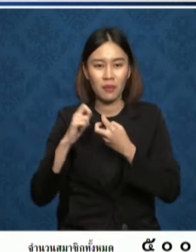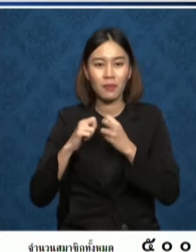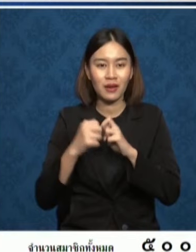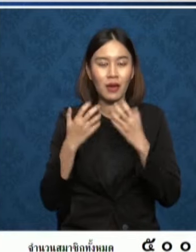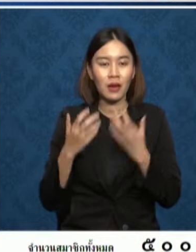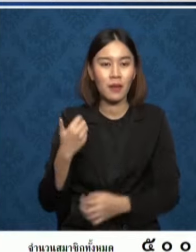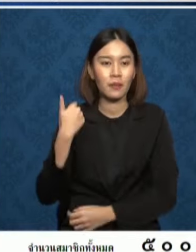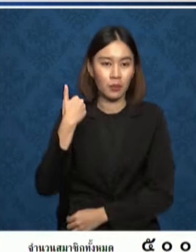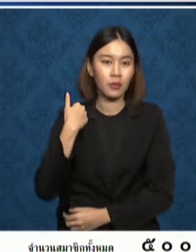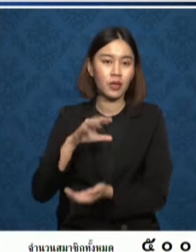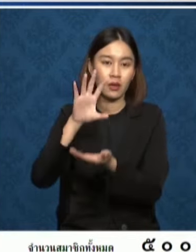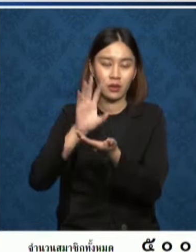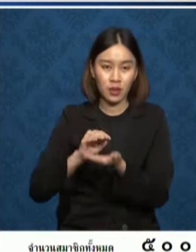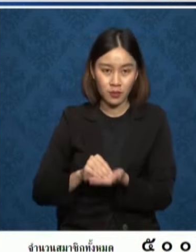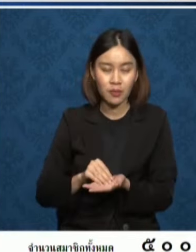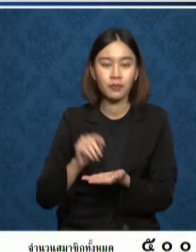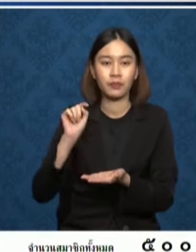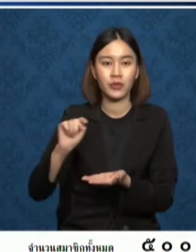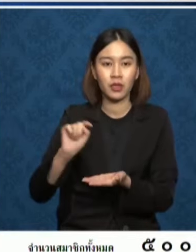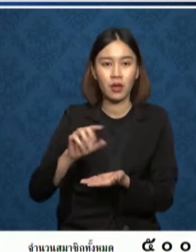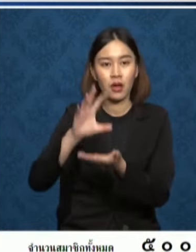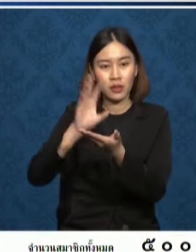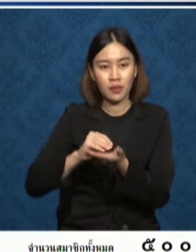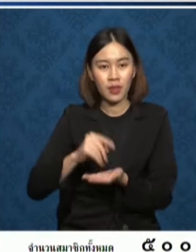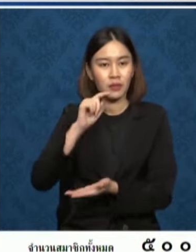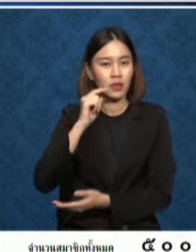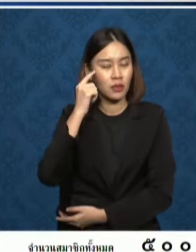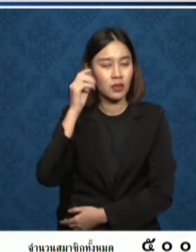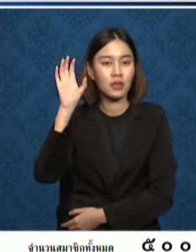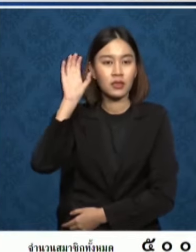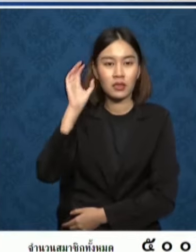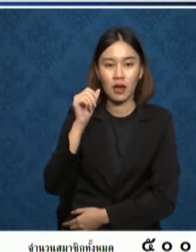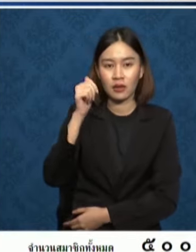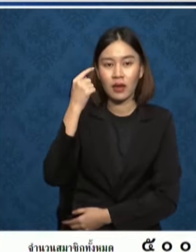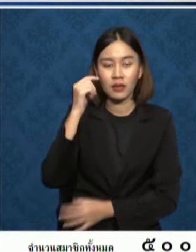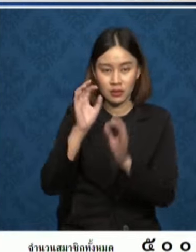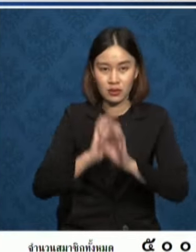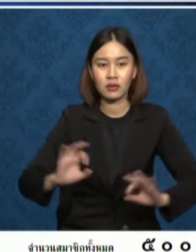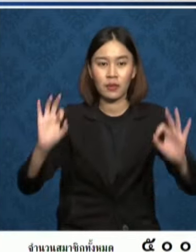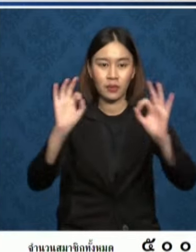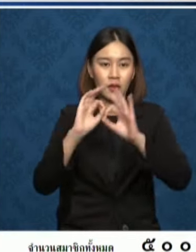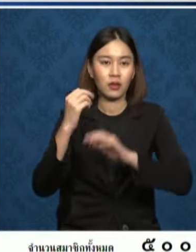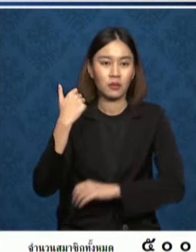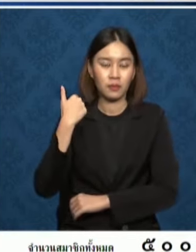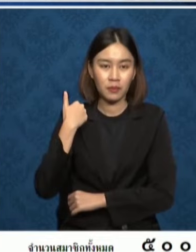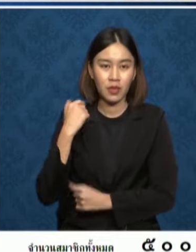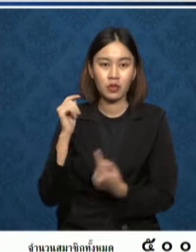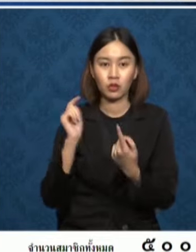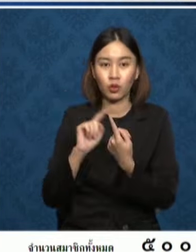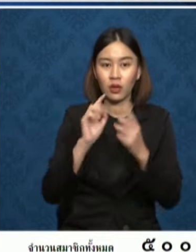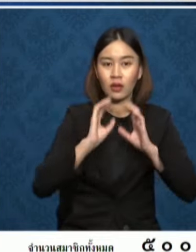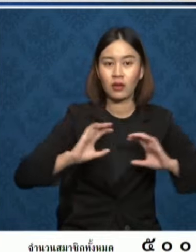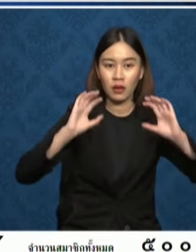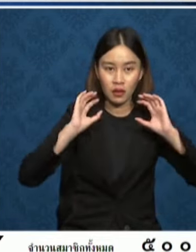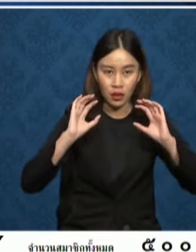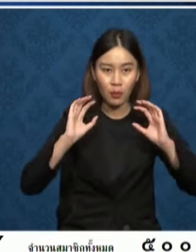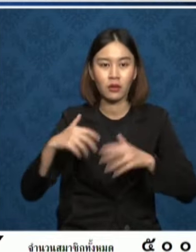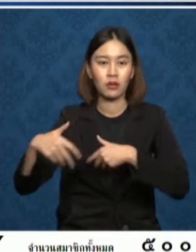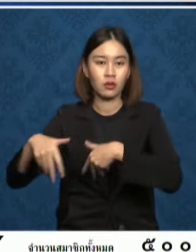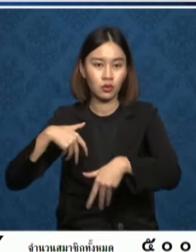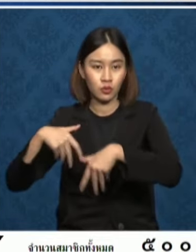มากและข้อมูลจึงข้อมูลที่มีความน่าเชื่อถือจึงมีความสำคัญเป็นอย่างมากทั้งต่อรัฐและต่อ